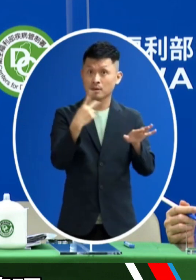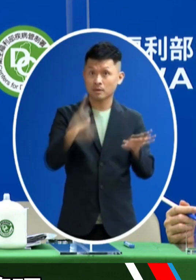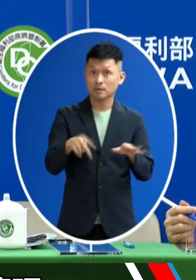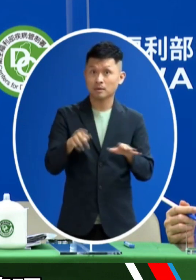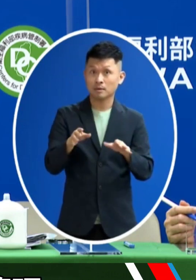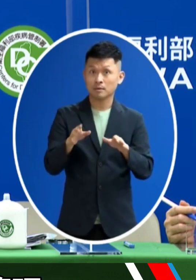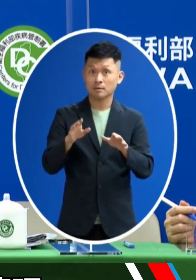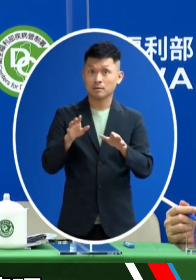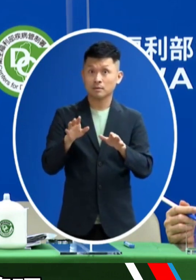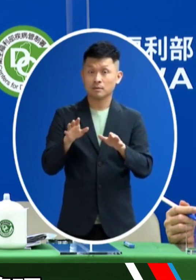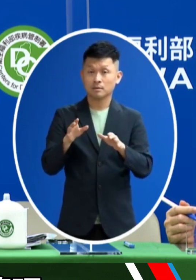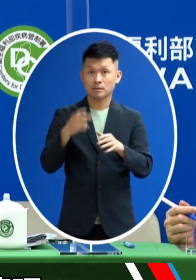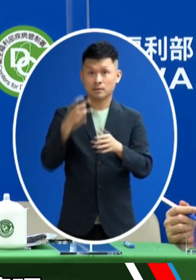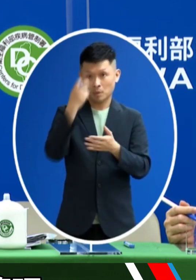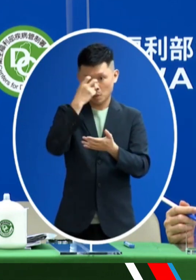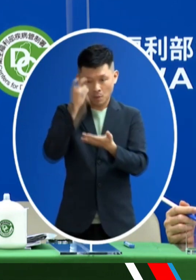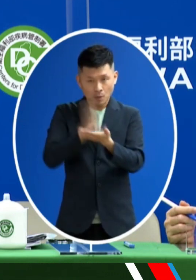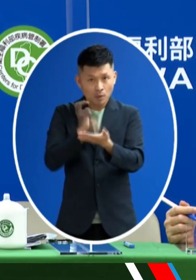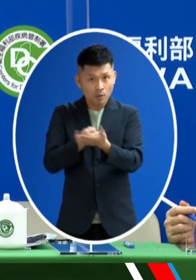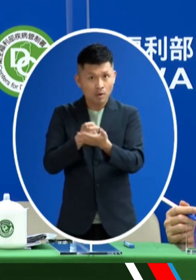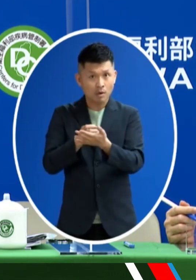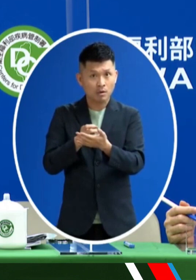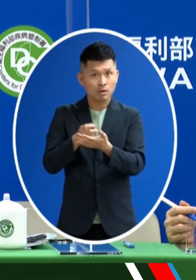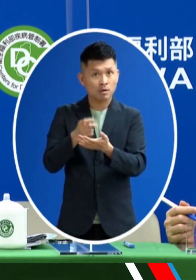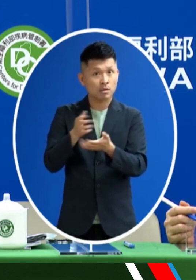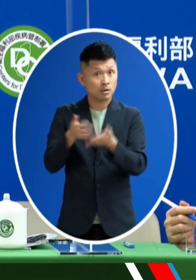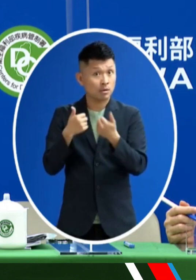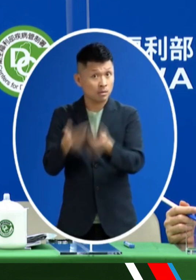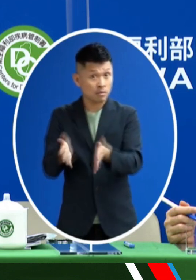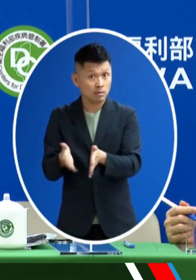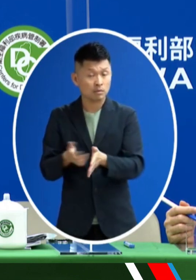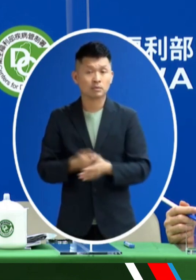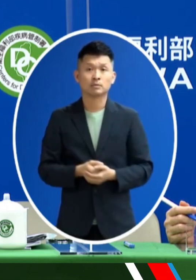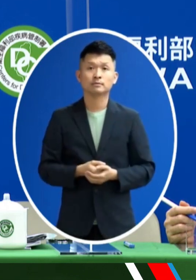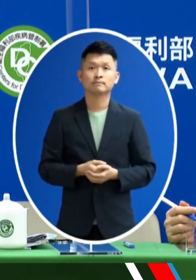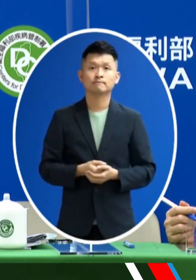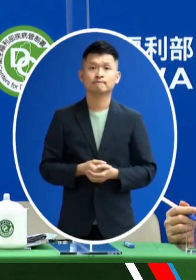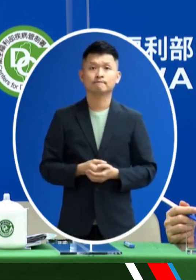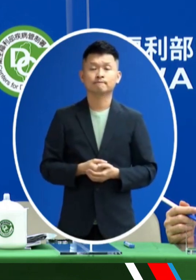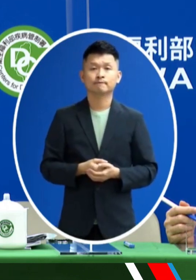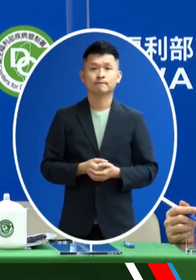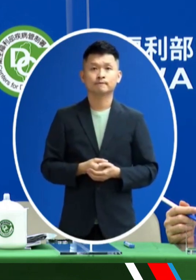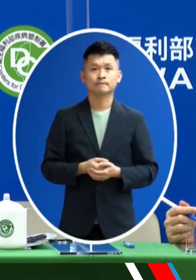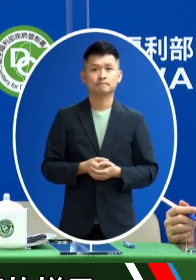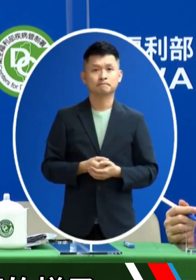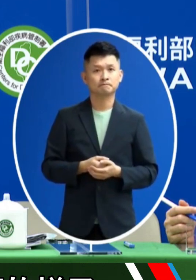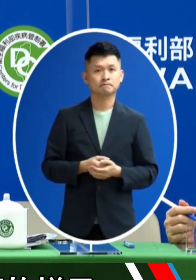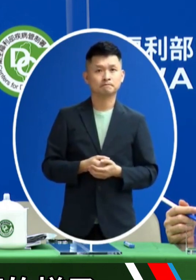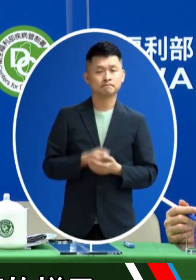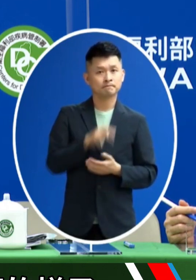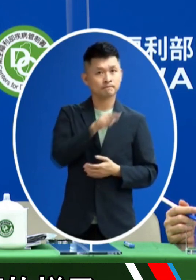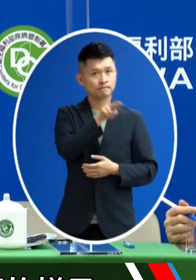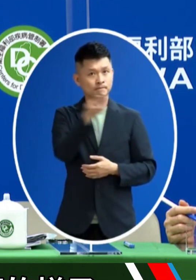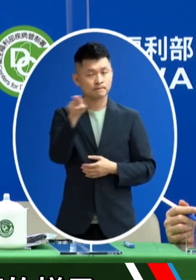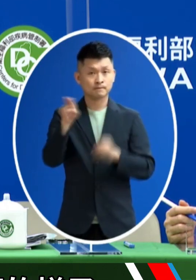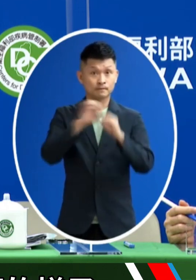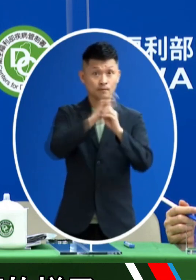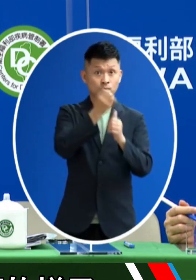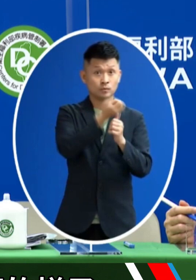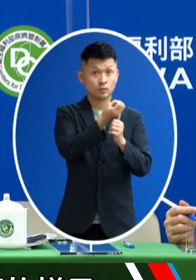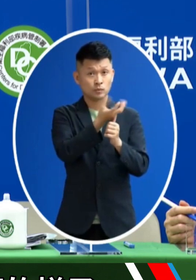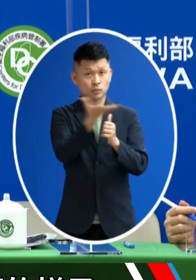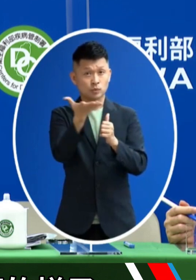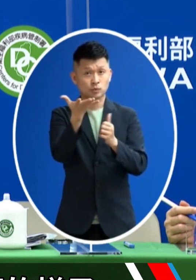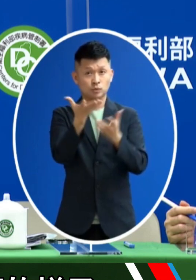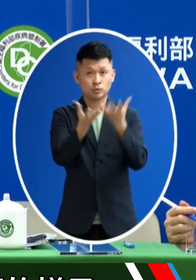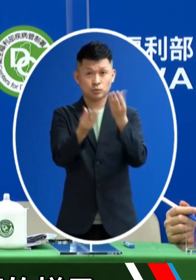强一些的管理啦。好，那在这个情况下，我们当然在看疫情。好，目前来讲并没有这种